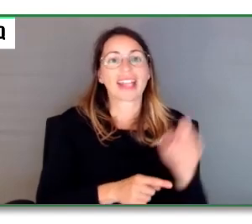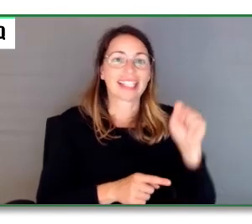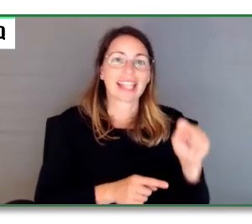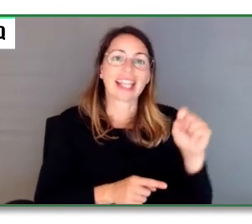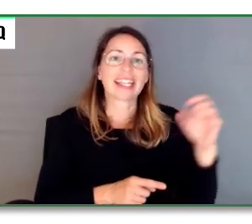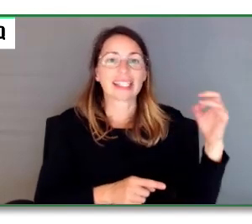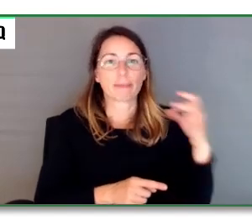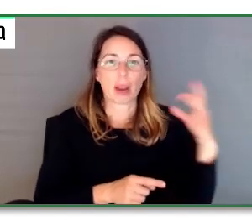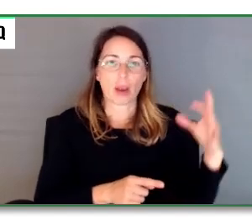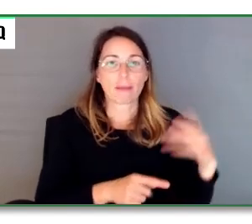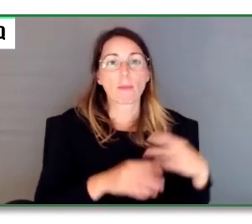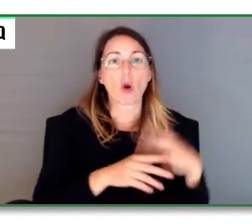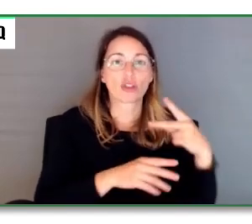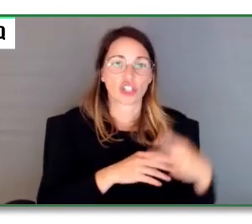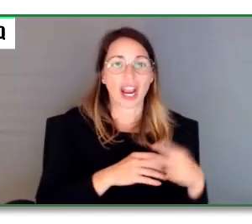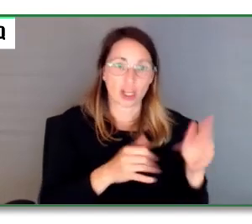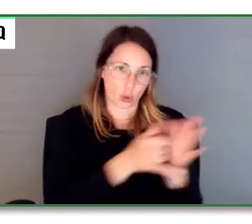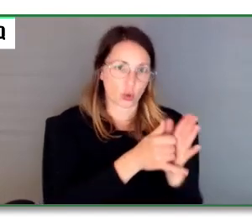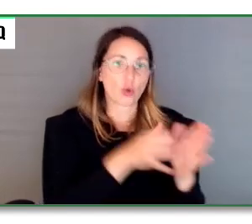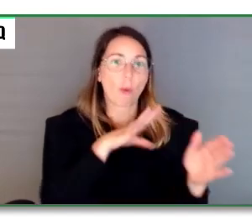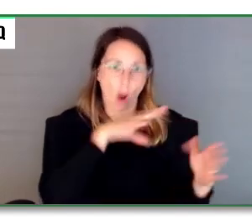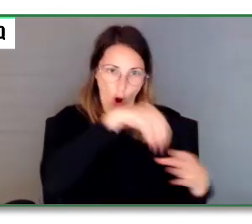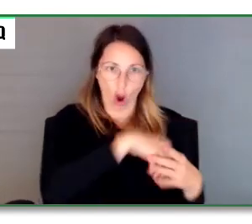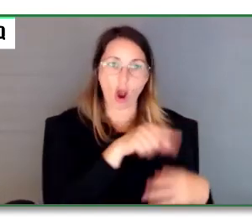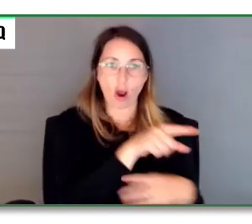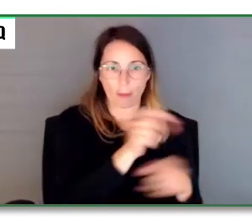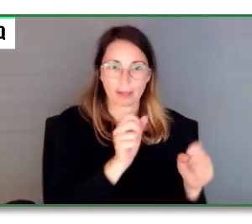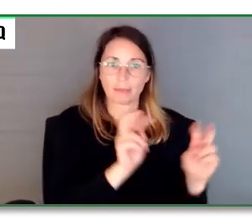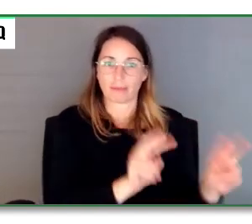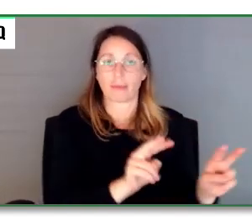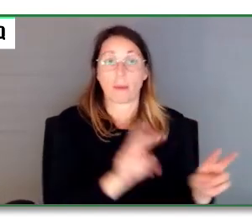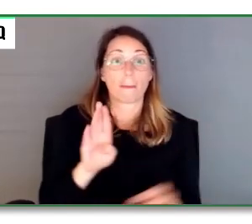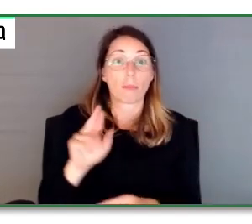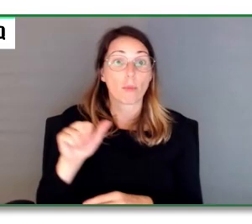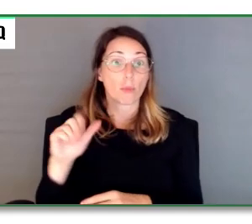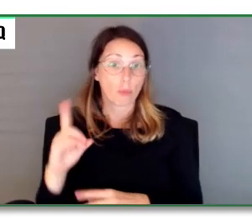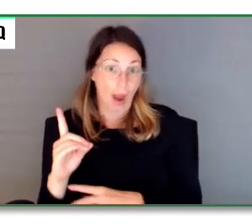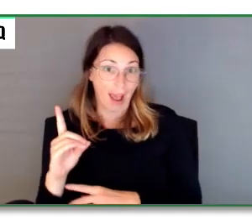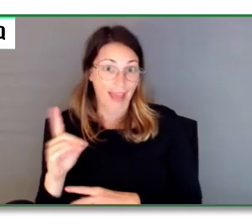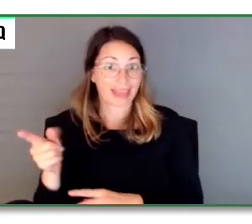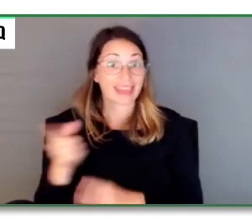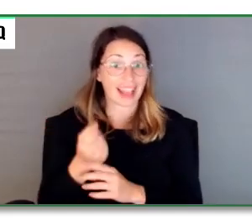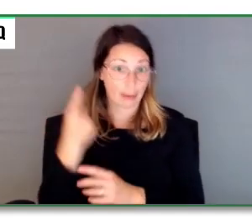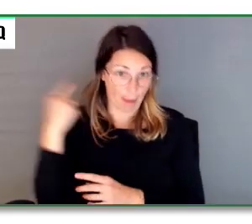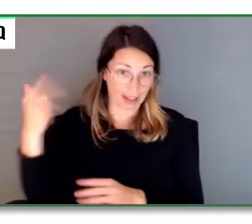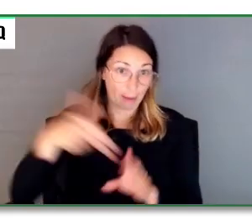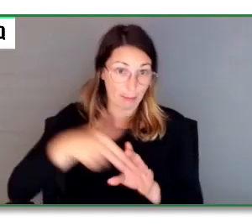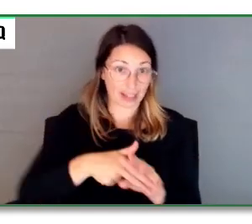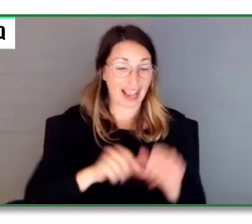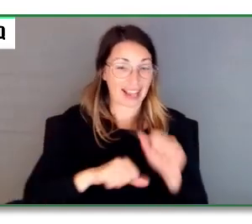sur YouTube. Brad, hélas, nous a quittés l'an passé. Et